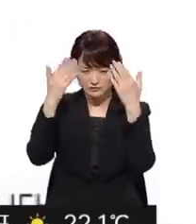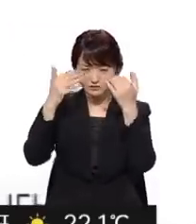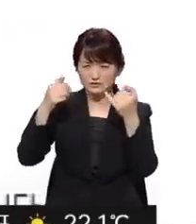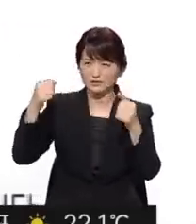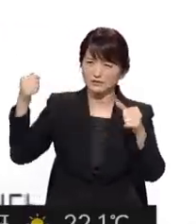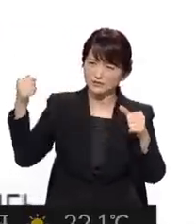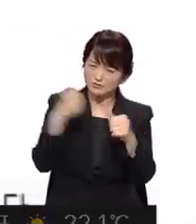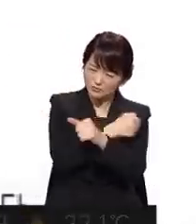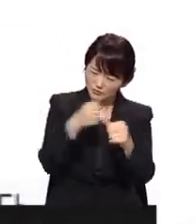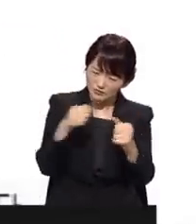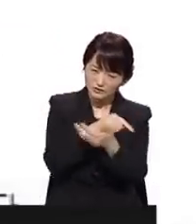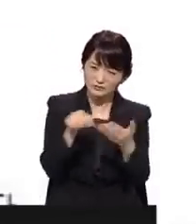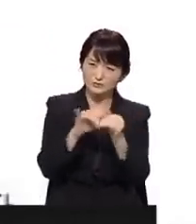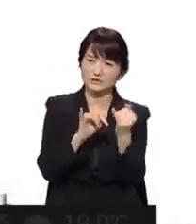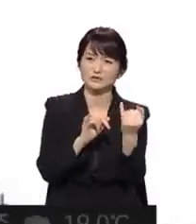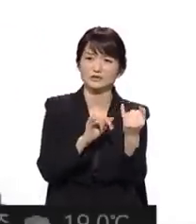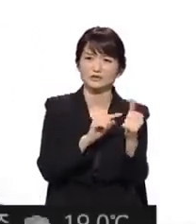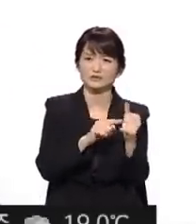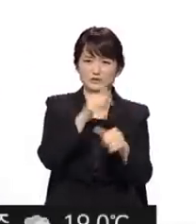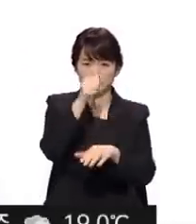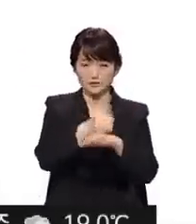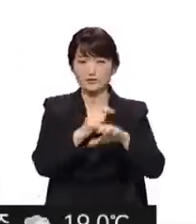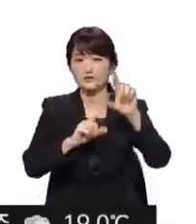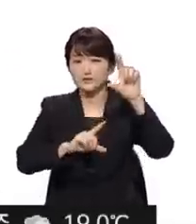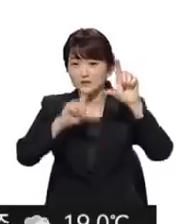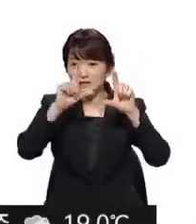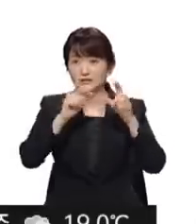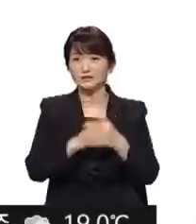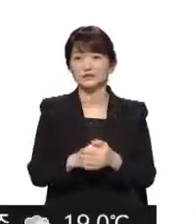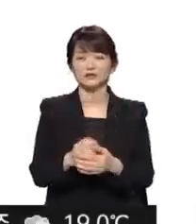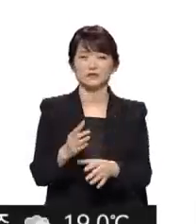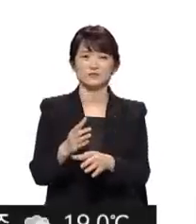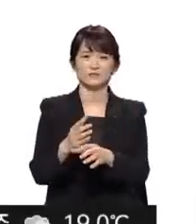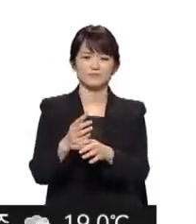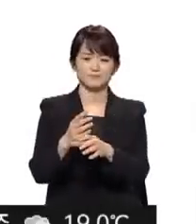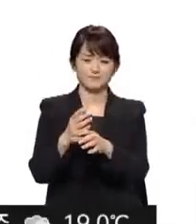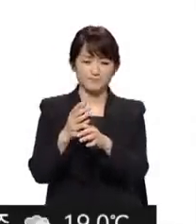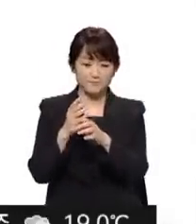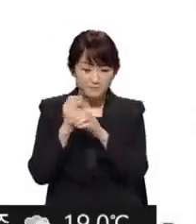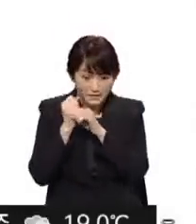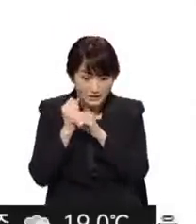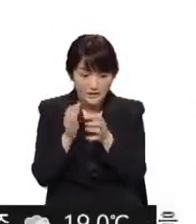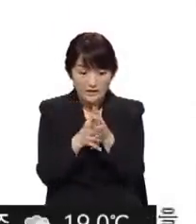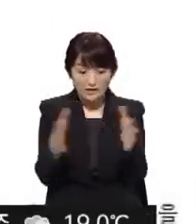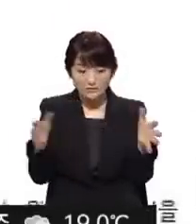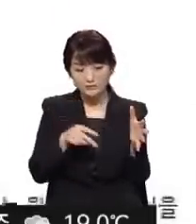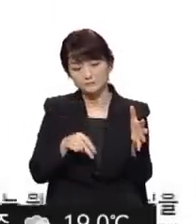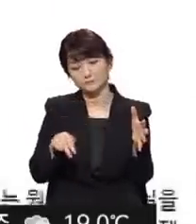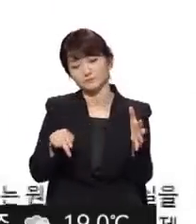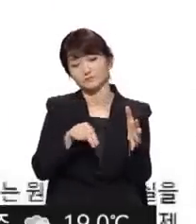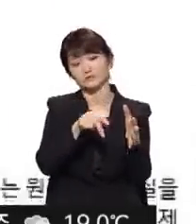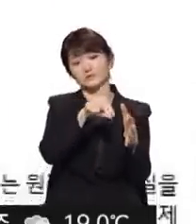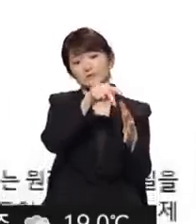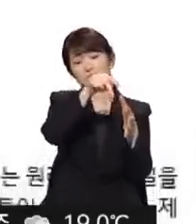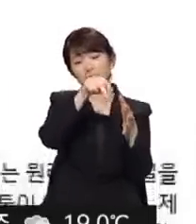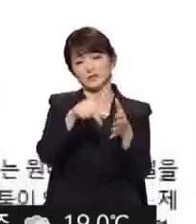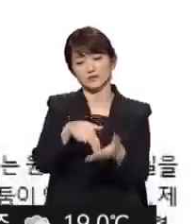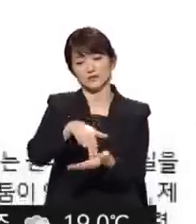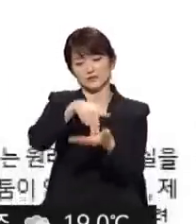사건의 피해자의 마지막 모습입니다. 극단적인 선택을 하러 아파트 옥상으로 올라가는 엘리베이터